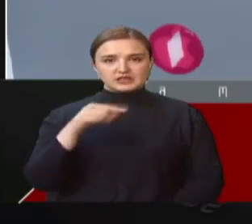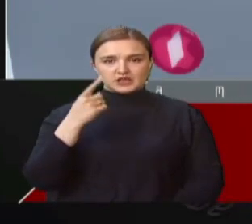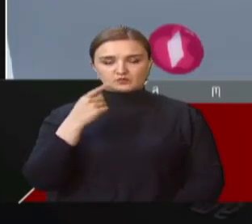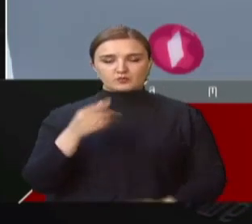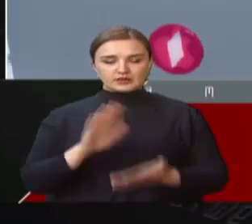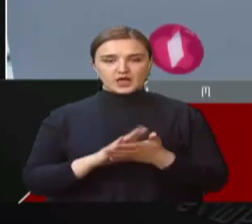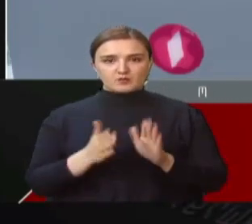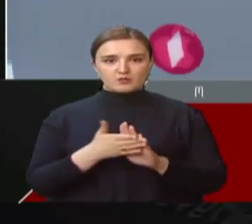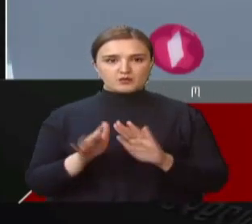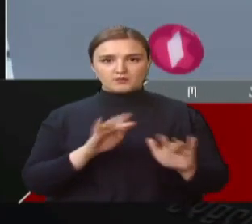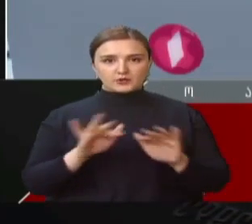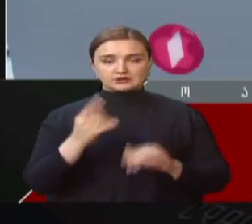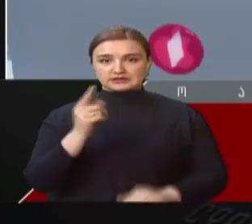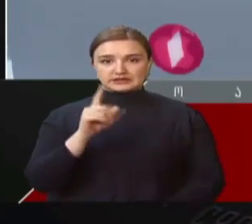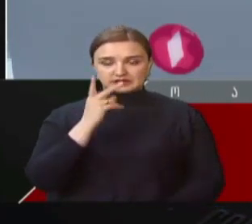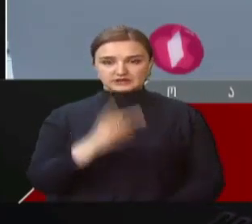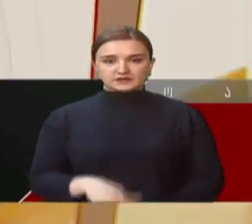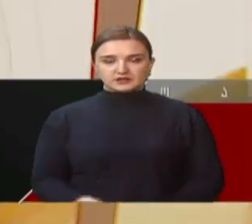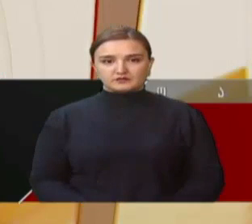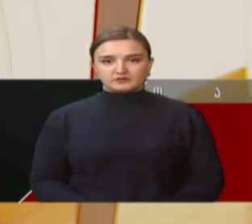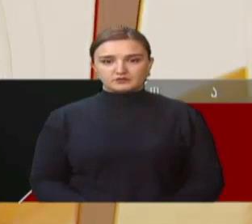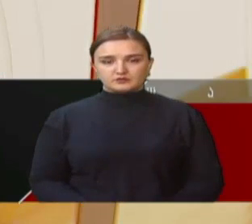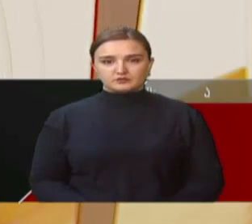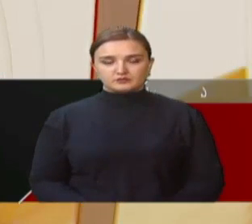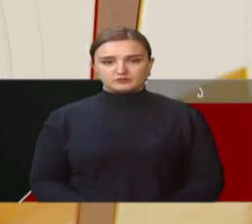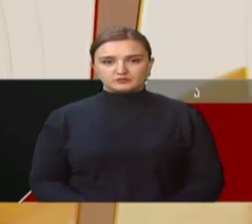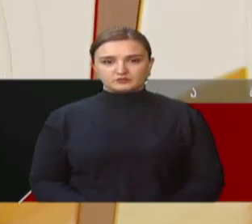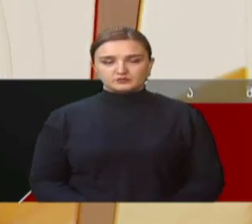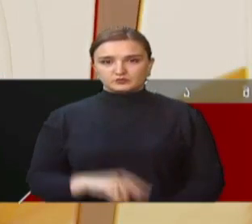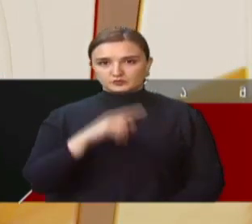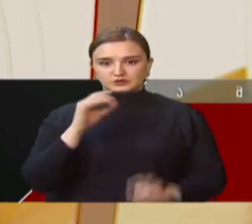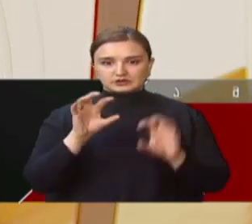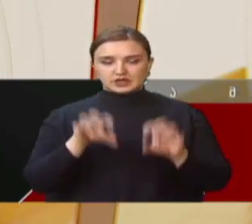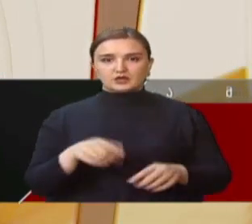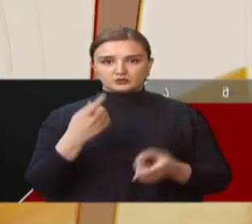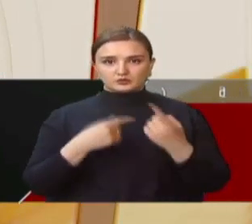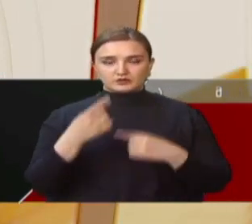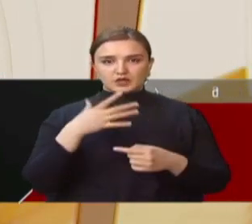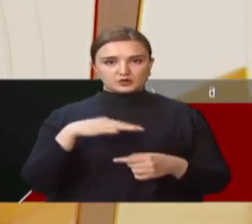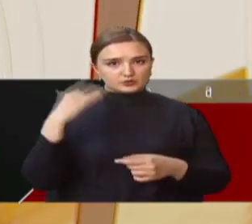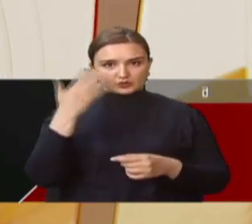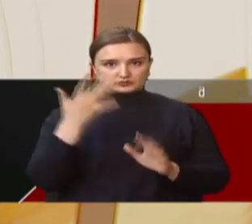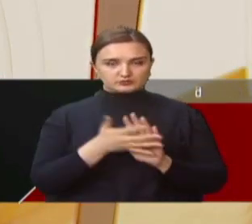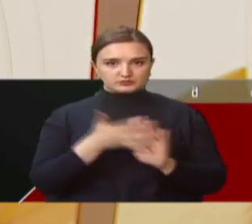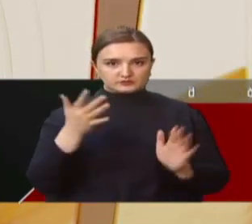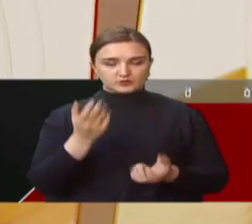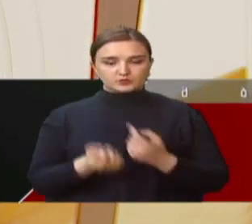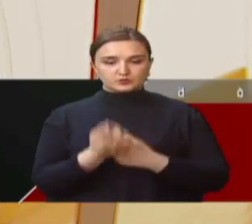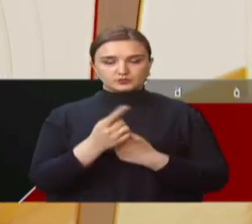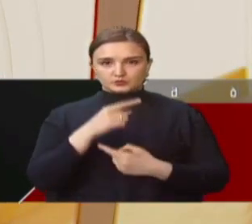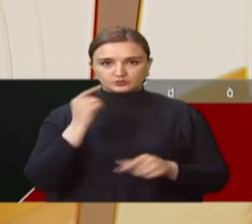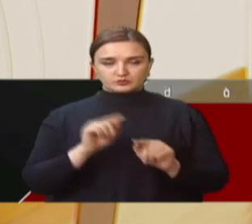პრეზიდენტი თანხმობის პროცესში. ერთ რამეს ხედავ. რუსული კანონზე უკან დახევის შემდეგ ქართულ მოწებამ გააცნობიერა რომ თურმე ეს